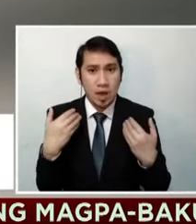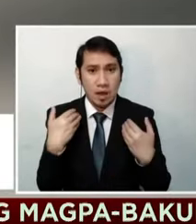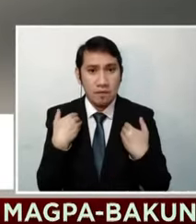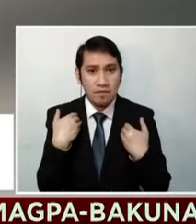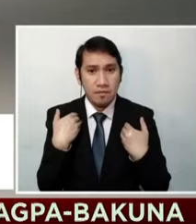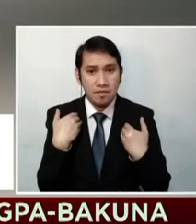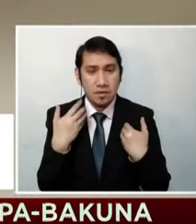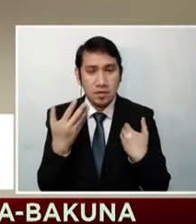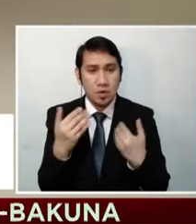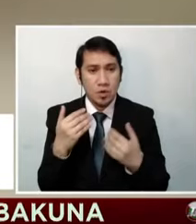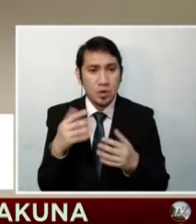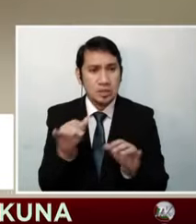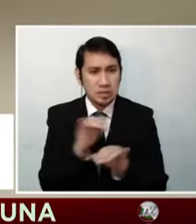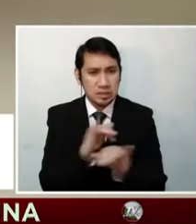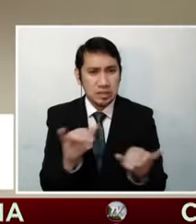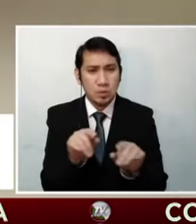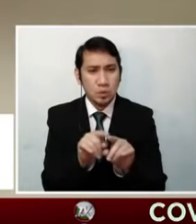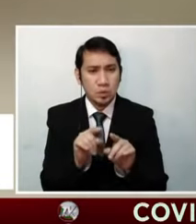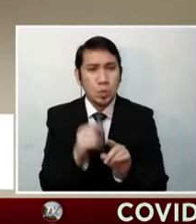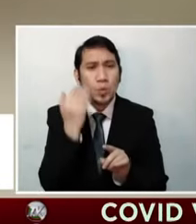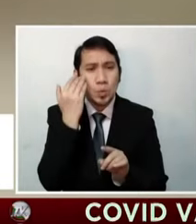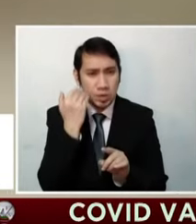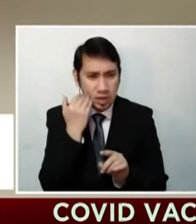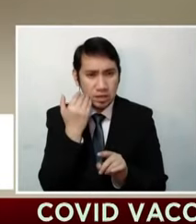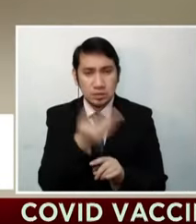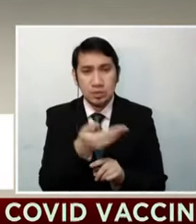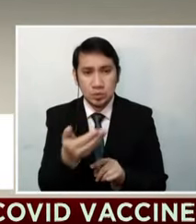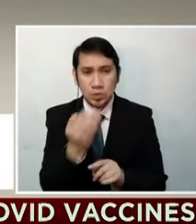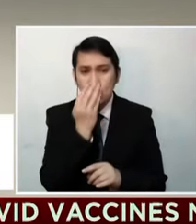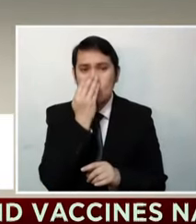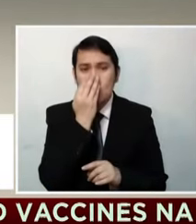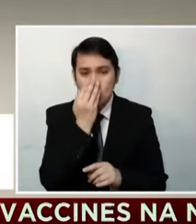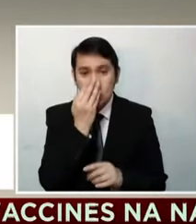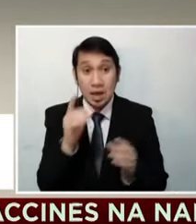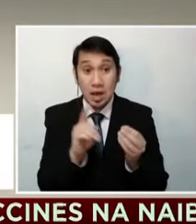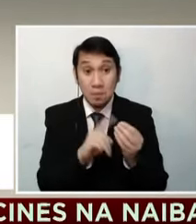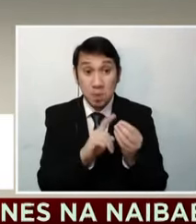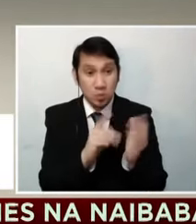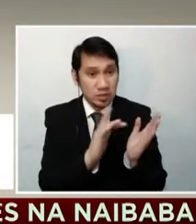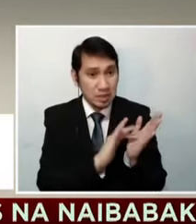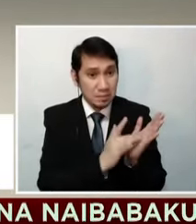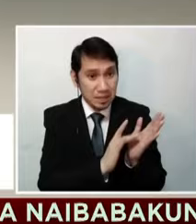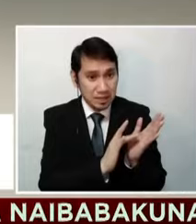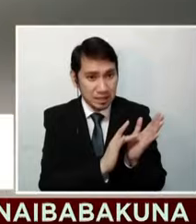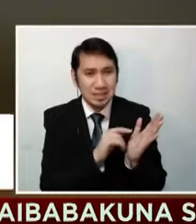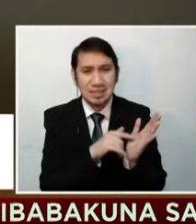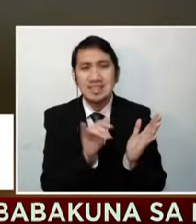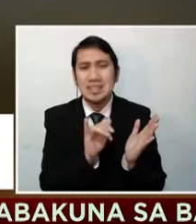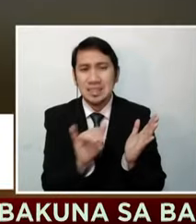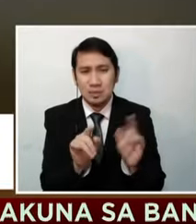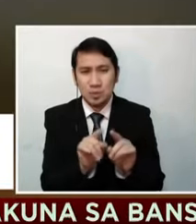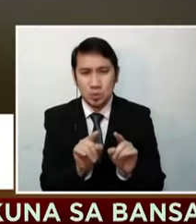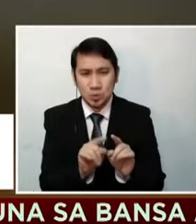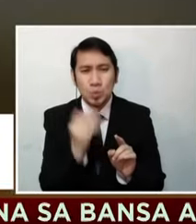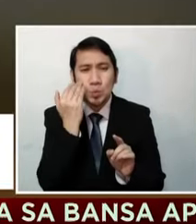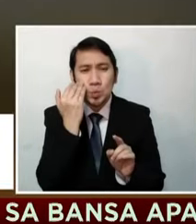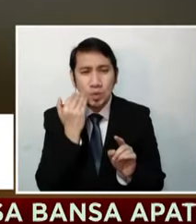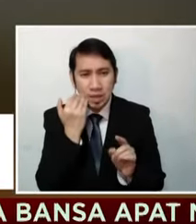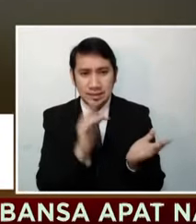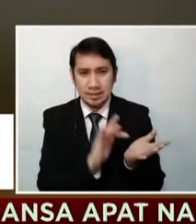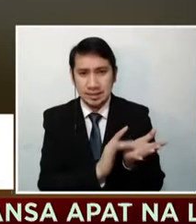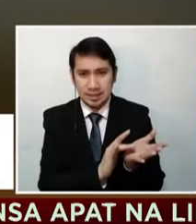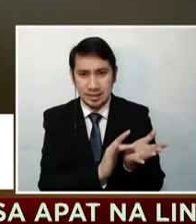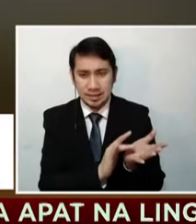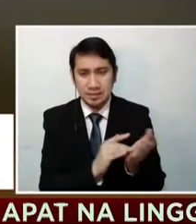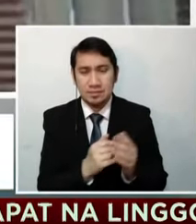medyo kapos na rin sila sa oxygen. So yung regarding po sa medicine, mayroon po tayong kulang talaga ng medicine. To sini